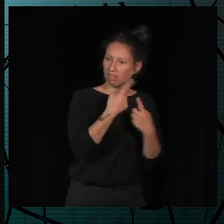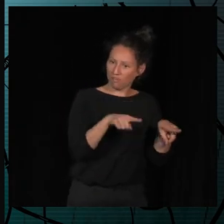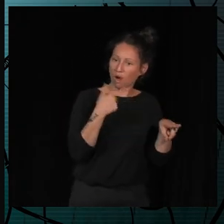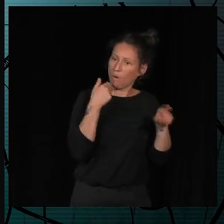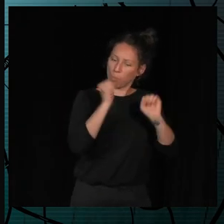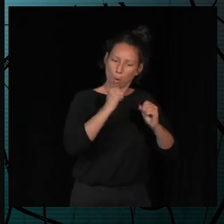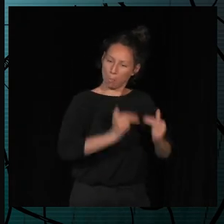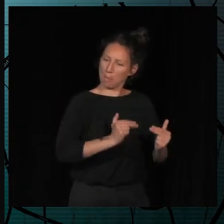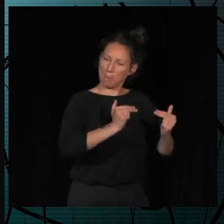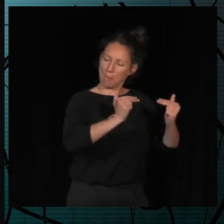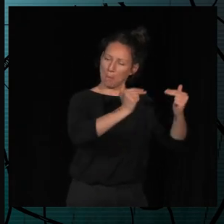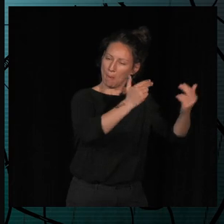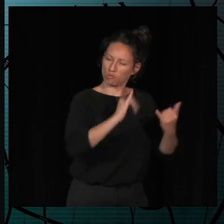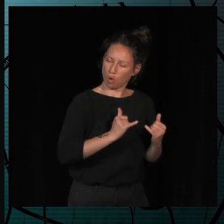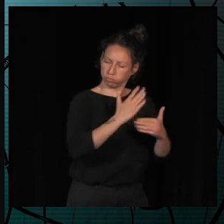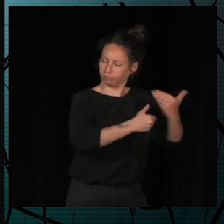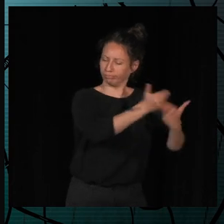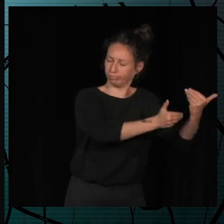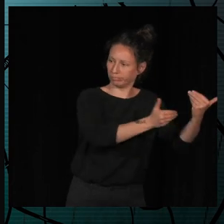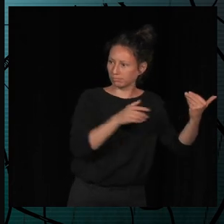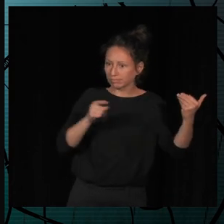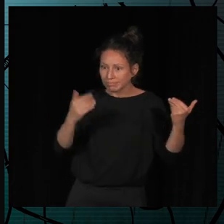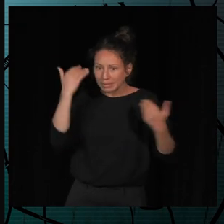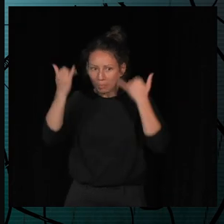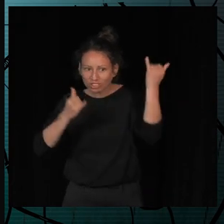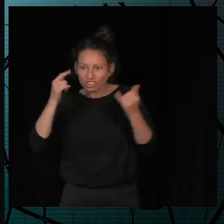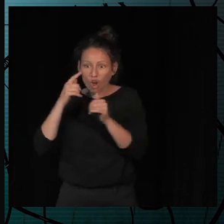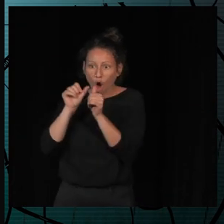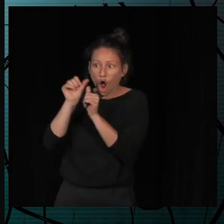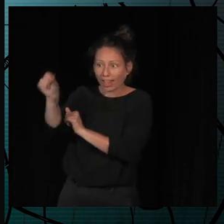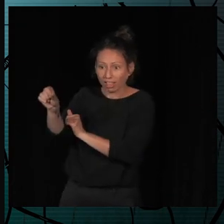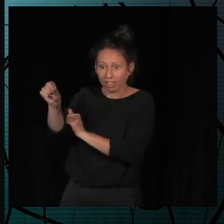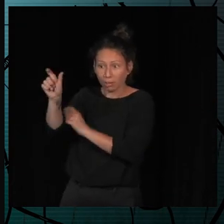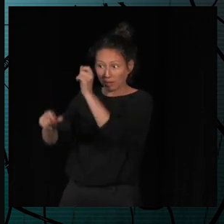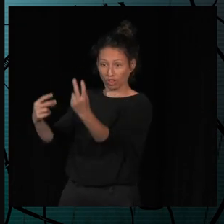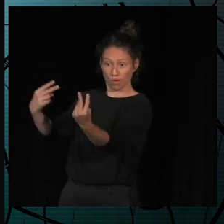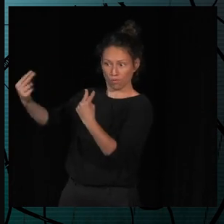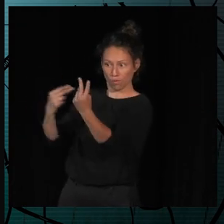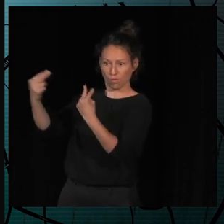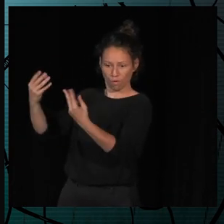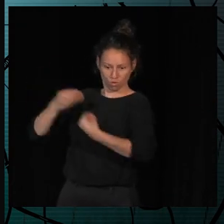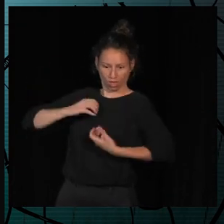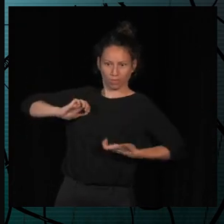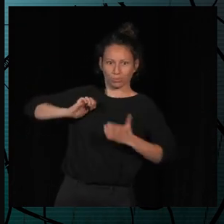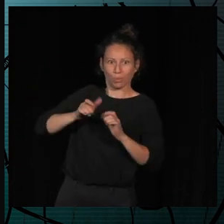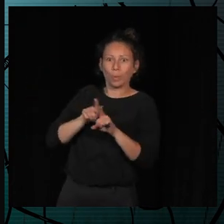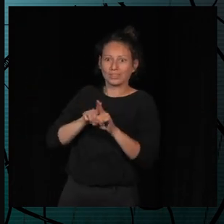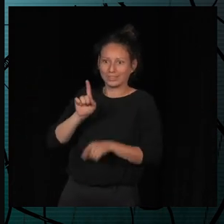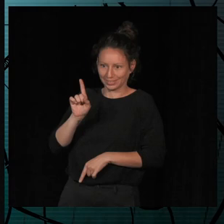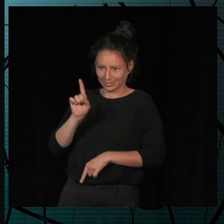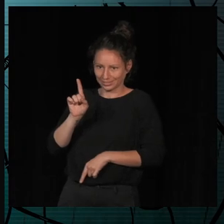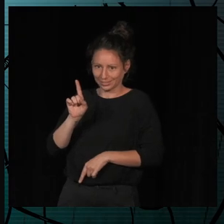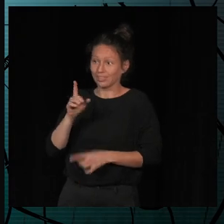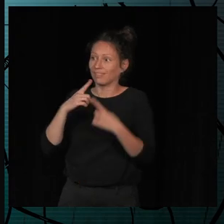personnes qui vous regardent là d'un coup on perd tous ses moyens et c'est totalement différent après c'est pas pareil du tout de faire un jeu en un